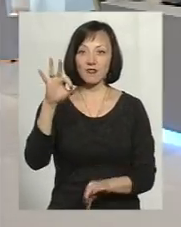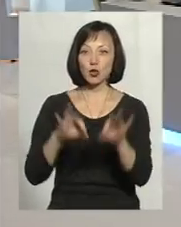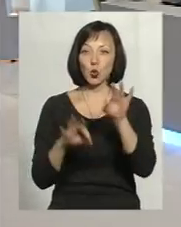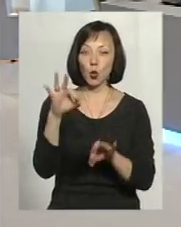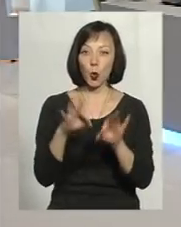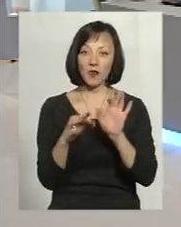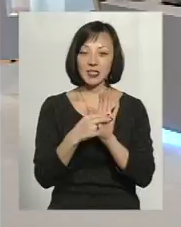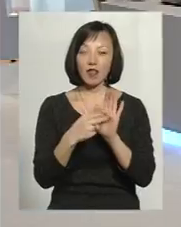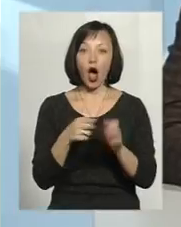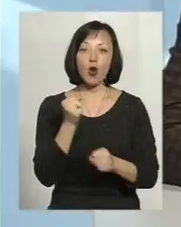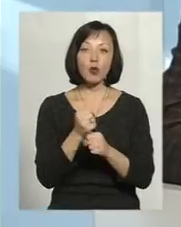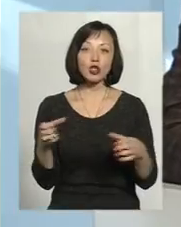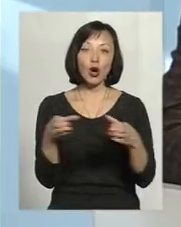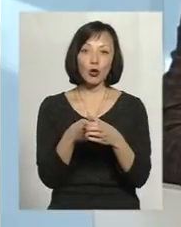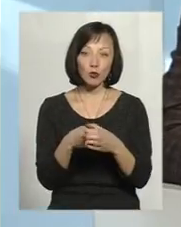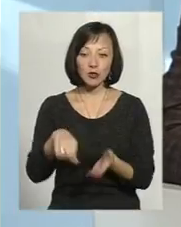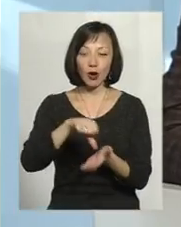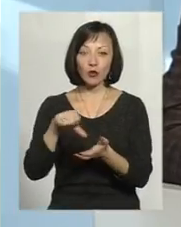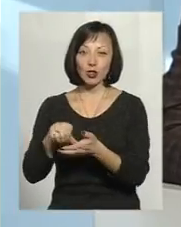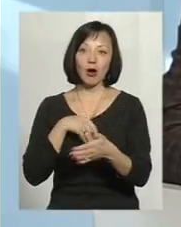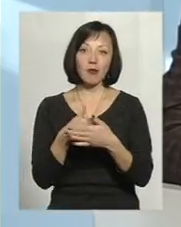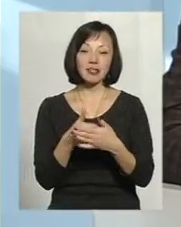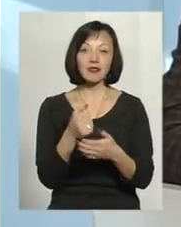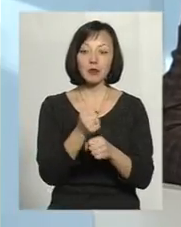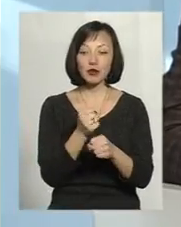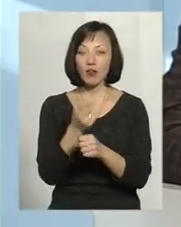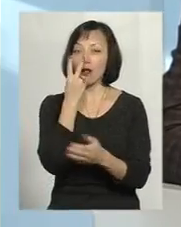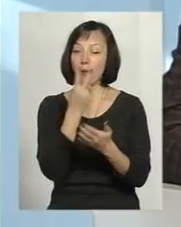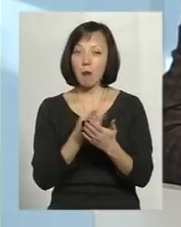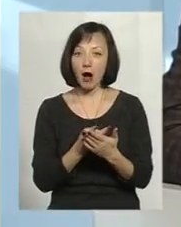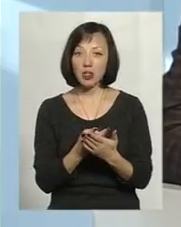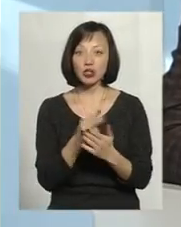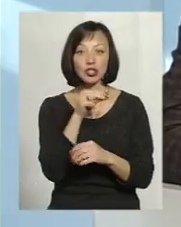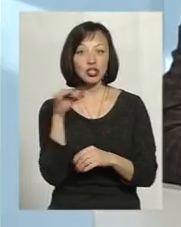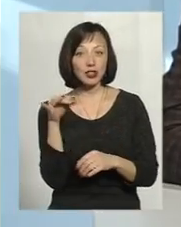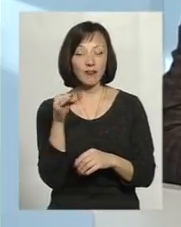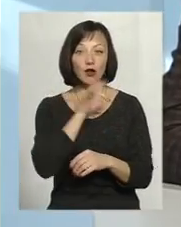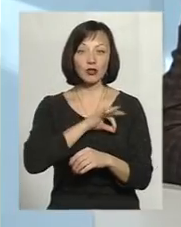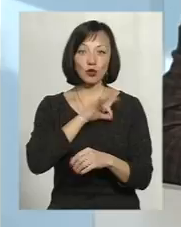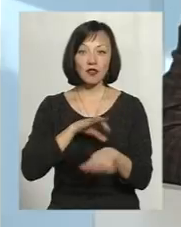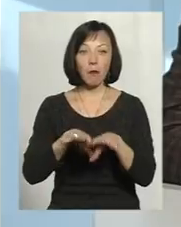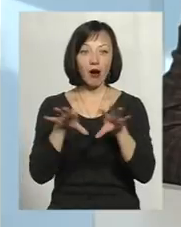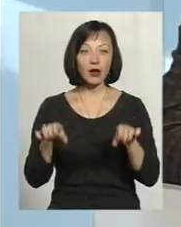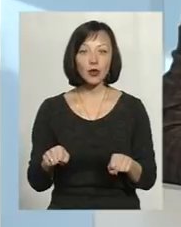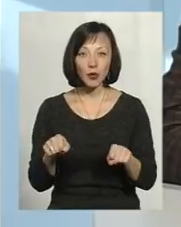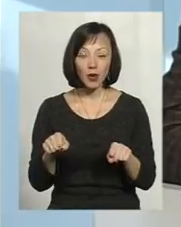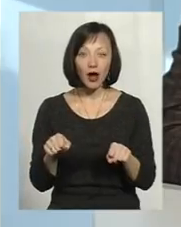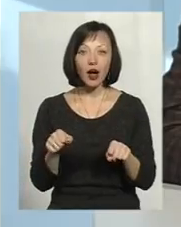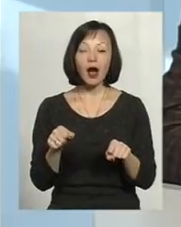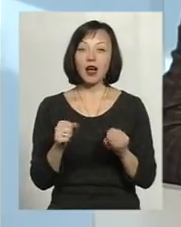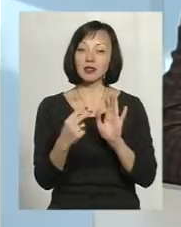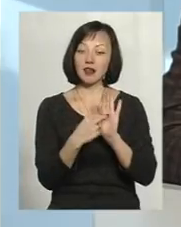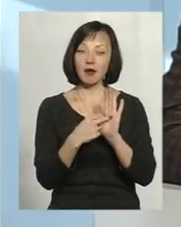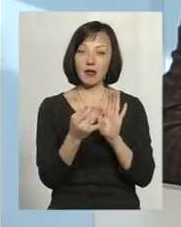ставки. Робоча група, до речі, за участі громадськості відпрацювала і побачила, чи використовується майно за тими ставками, які береться,